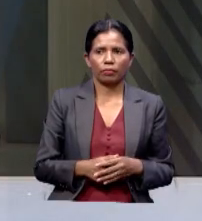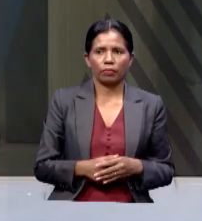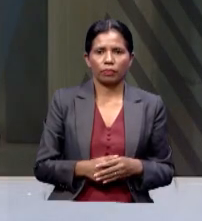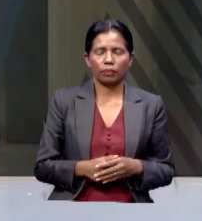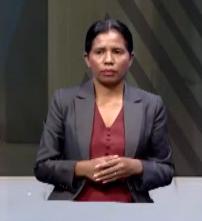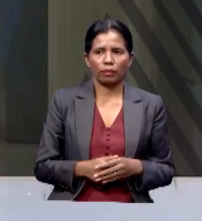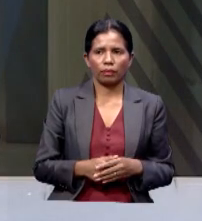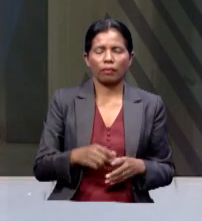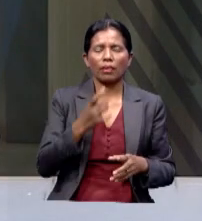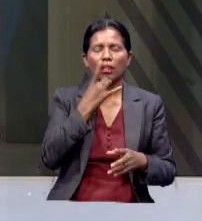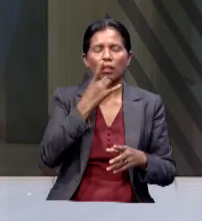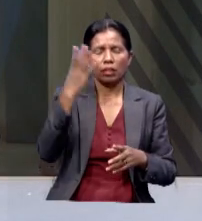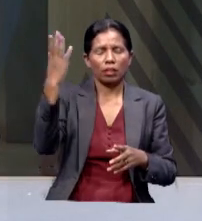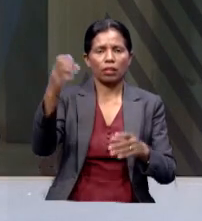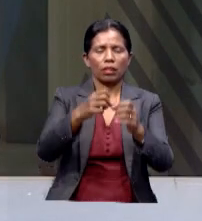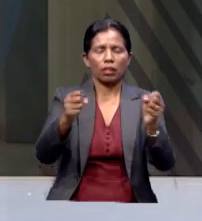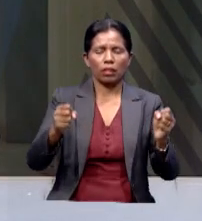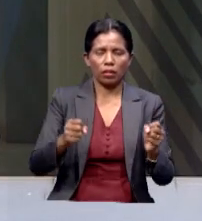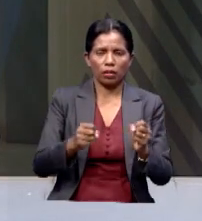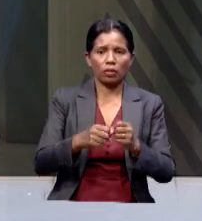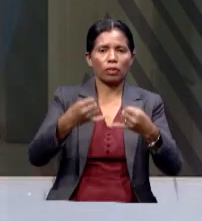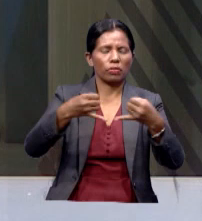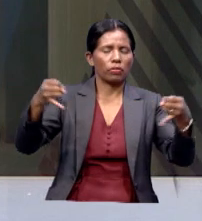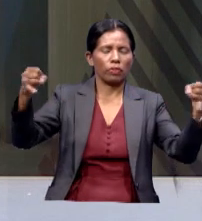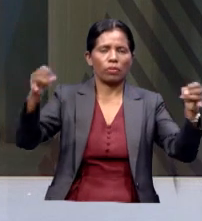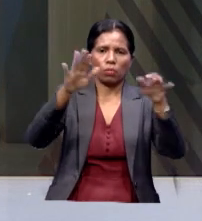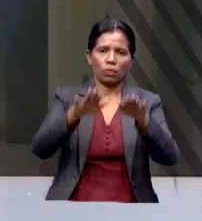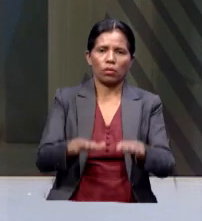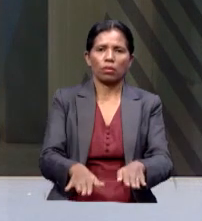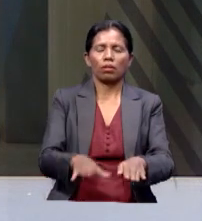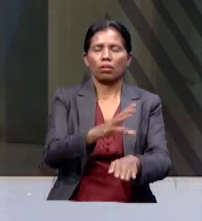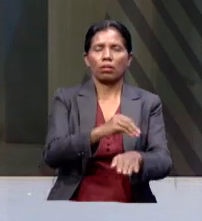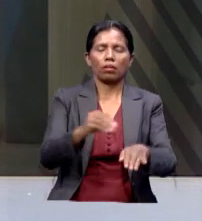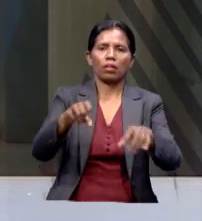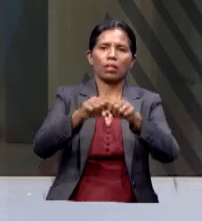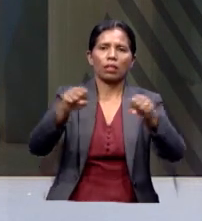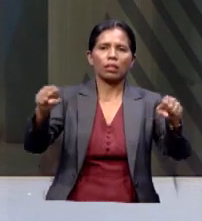fio eletricidade ia su comete ao tabela eleitorai no fio balun que se det ia ai.